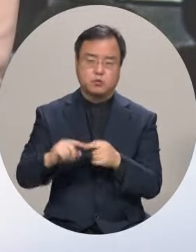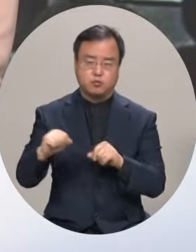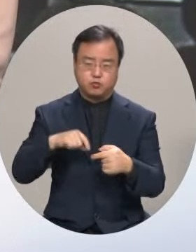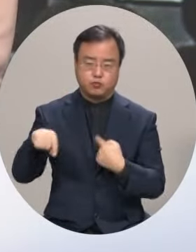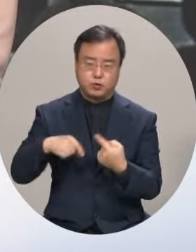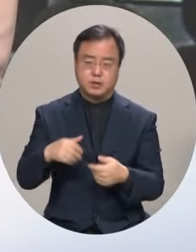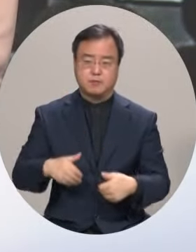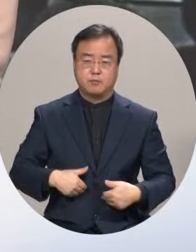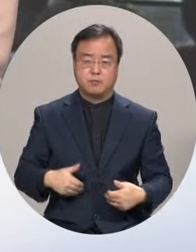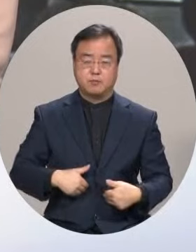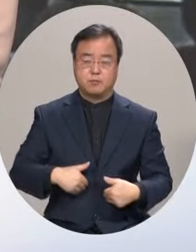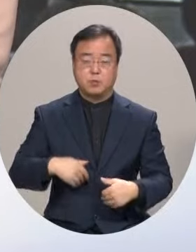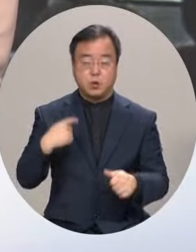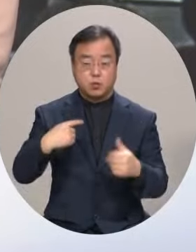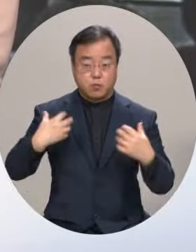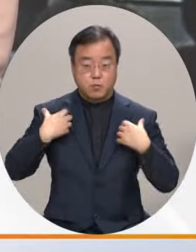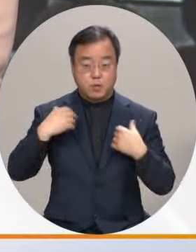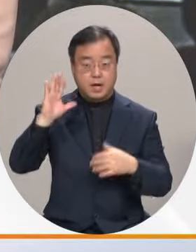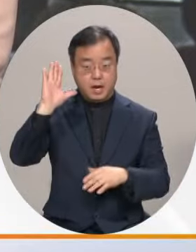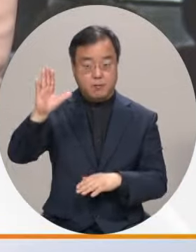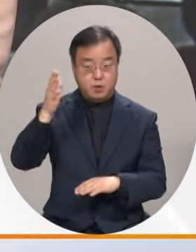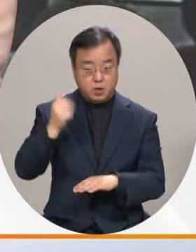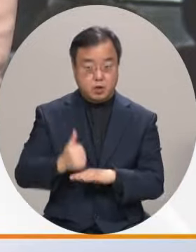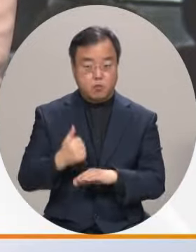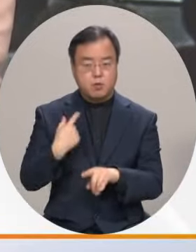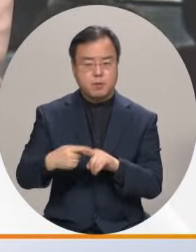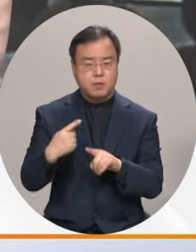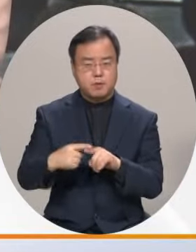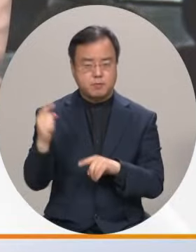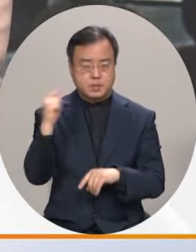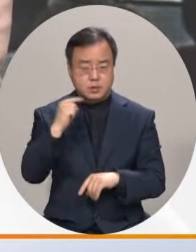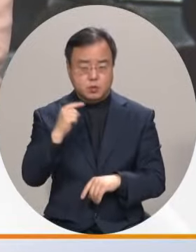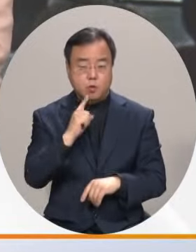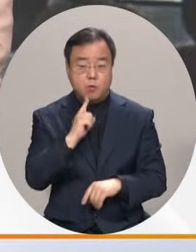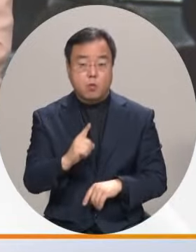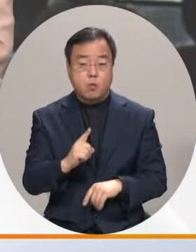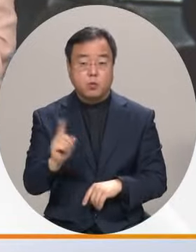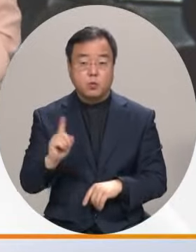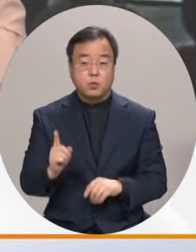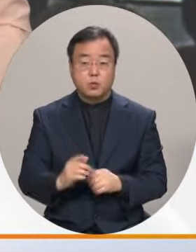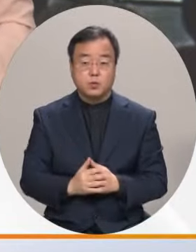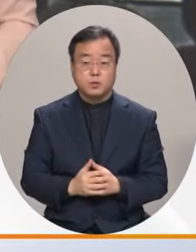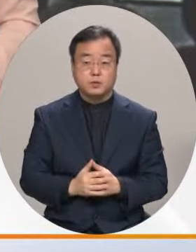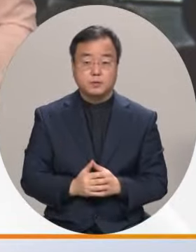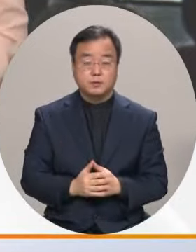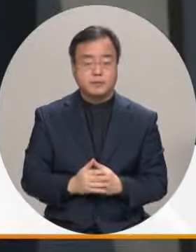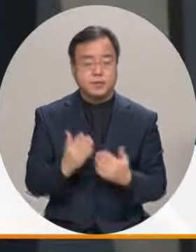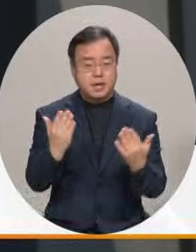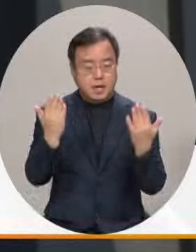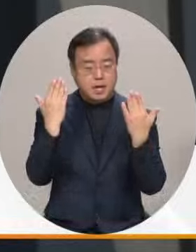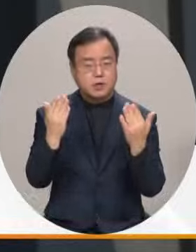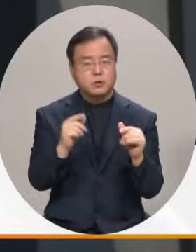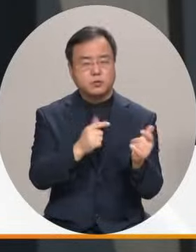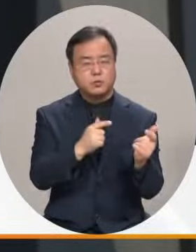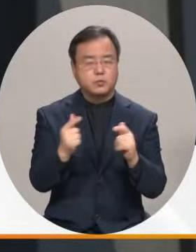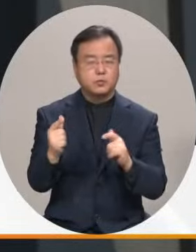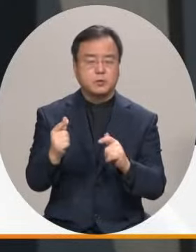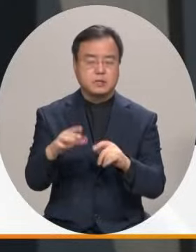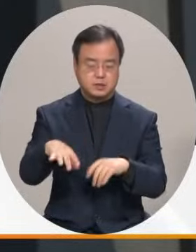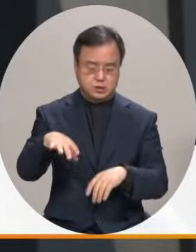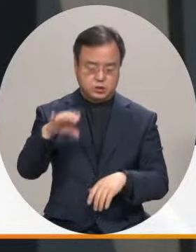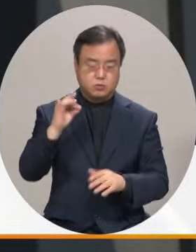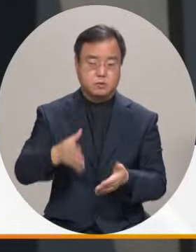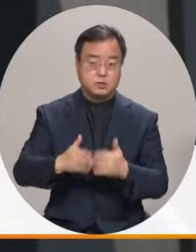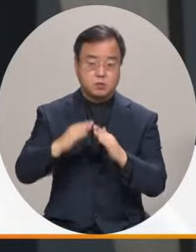앞으로는 성과 평가도 강화하겠다고 했는데 이건 어떻게 달라지는 걸까요네이 학교들이 본래 취지에 맞게